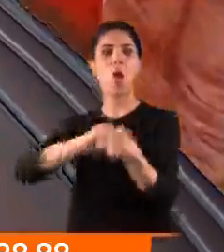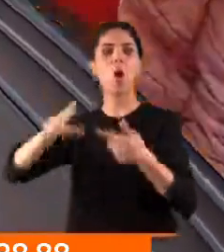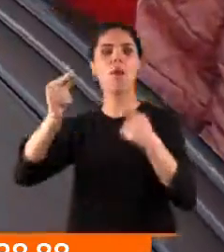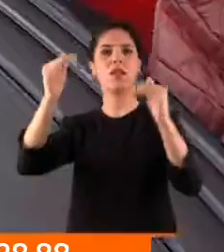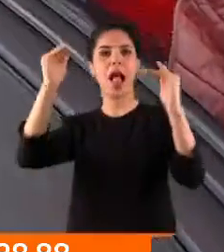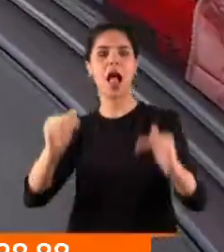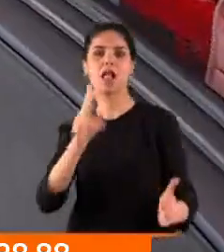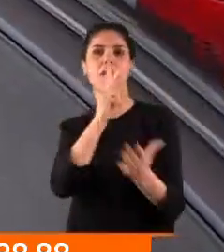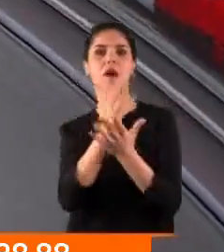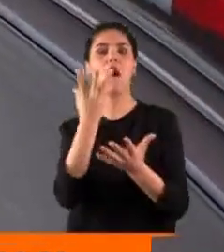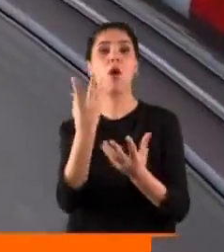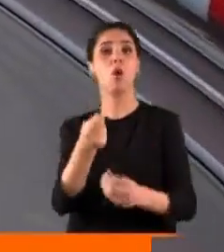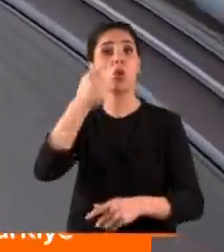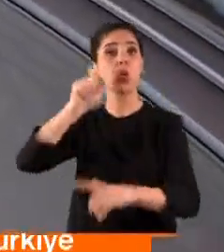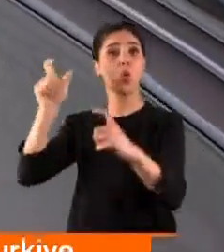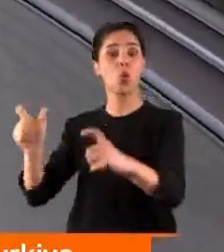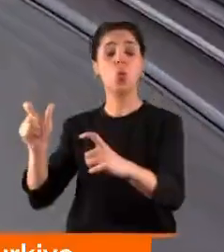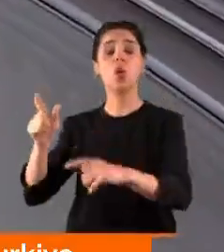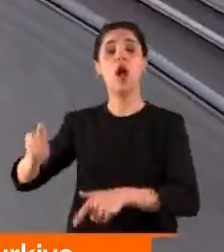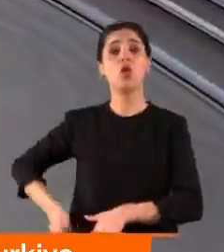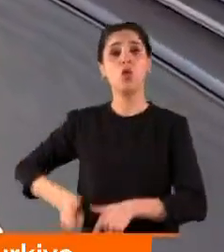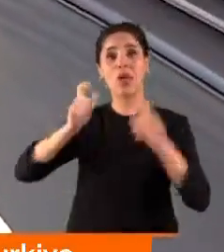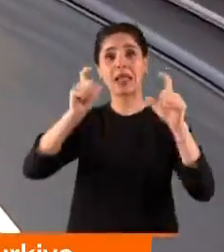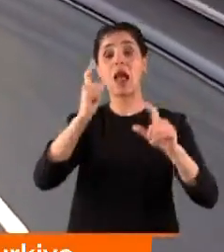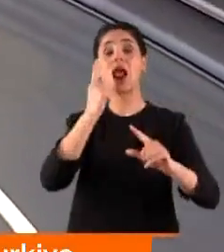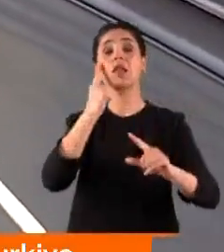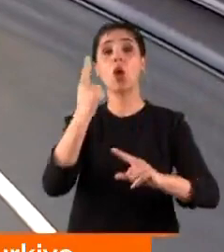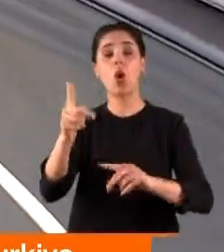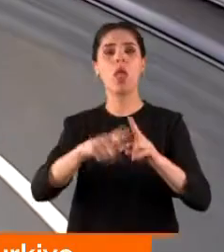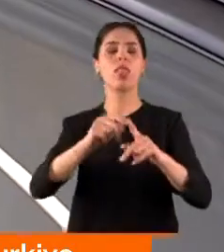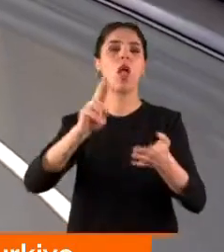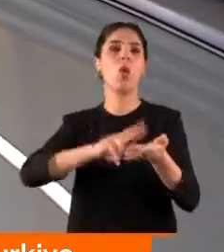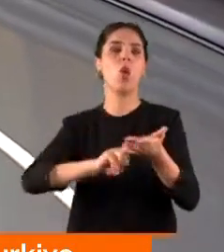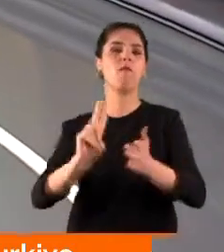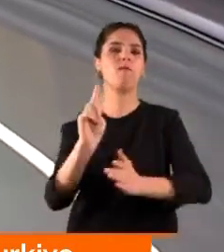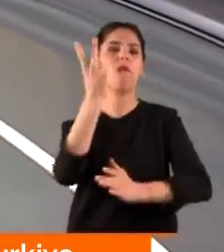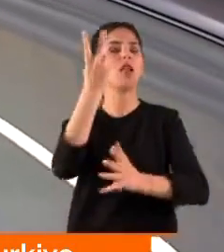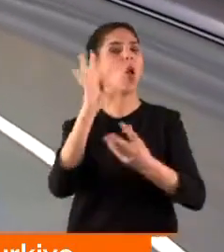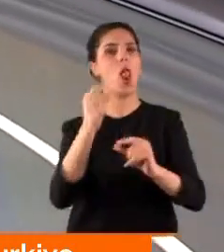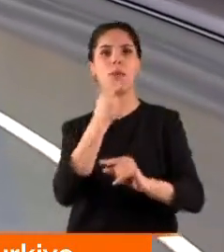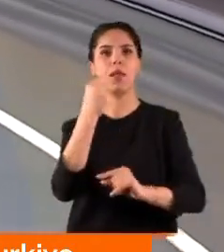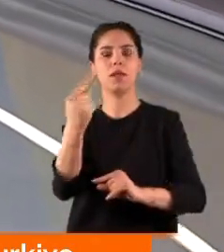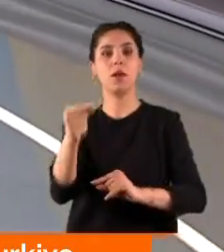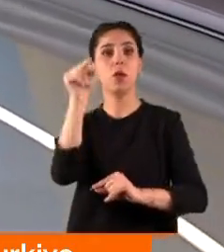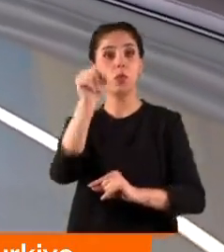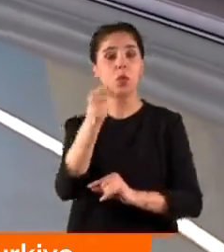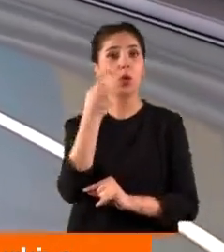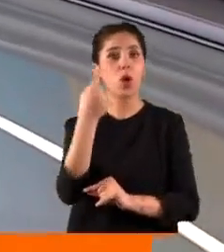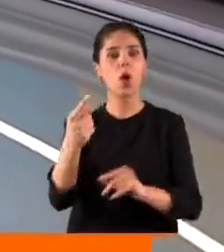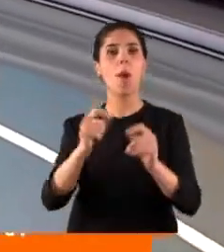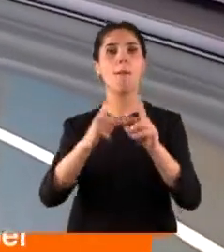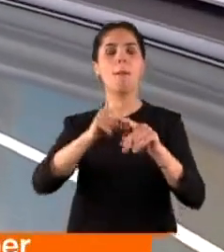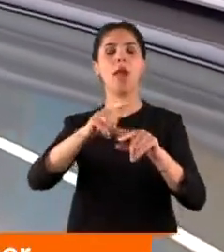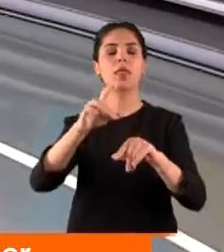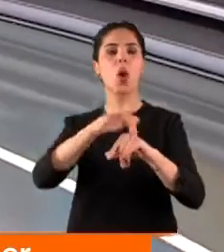azaltma kararı aldı. Ukrayna'da güvenlik garantisi karşılığında NATO üyeliğinden vazgeçme sinyali verdi. Gelinen bu noktaya